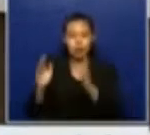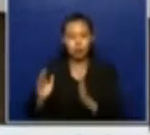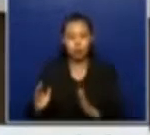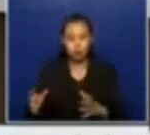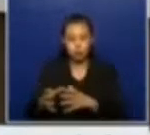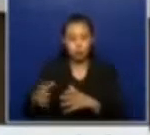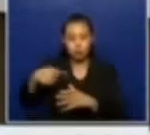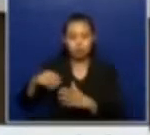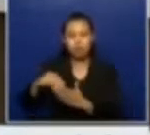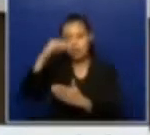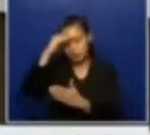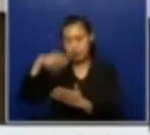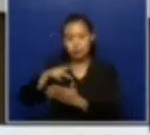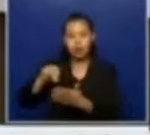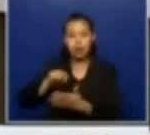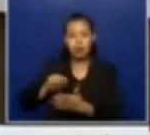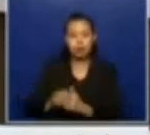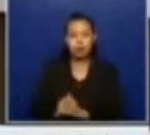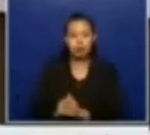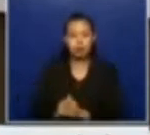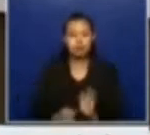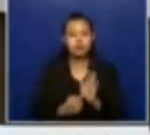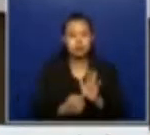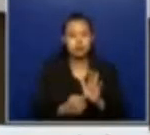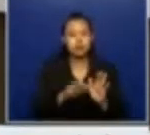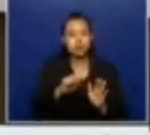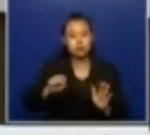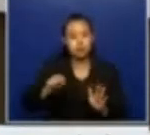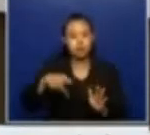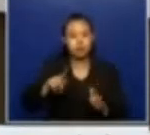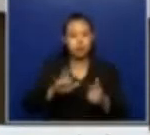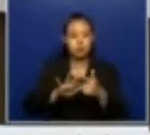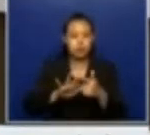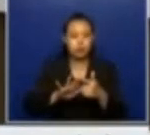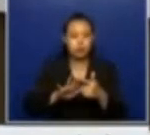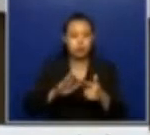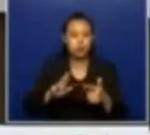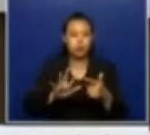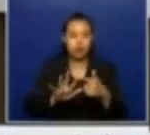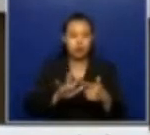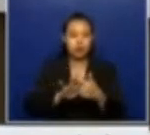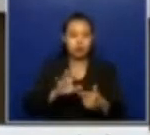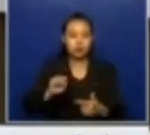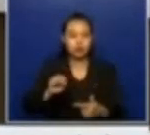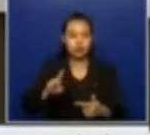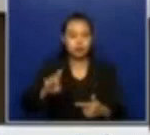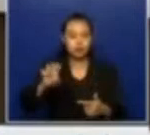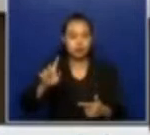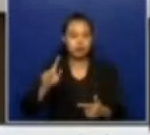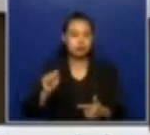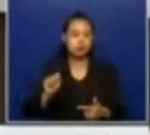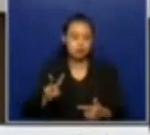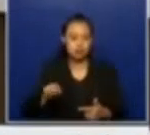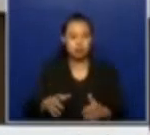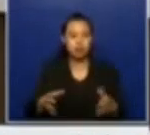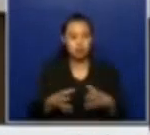ซึ่งเสนอโดยท่านสส.ประเสริฐจันทระรวงทองสส.นครราชสีมาพรรคเพื่อไทย